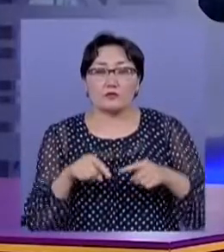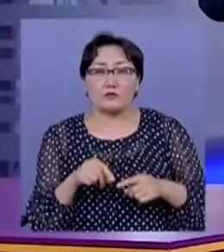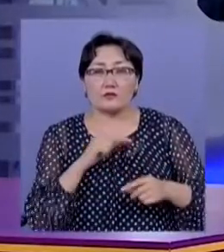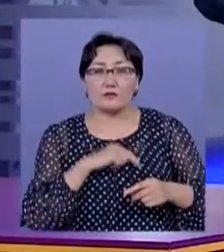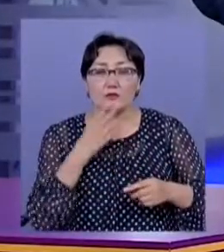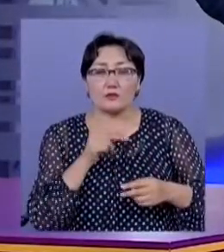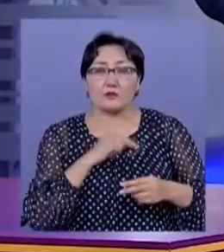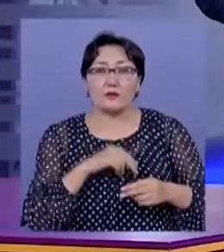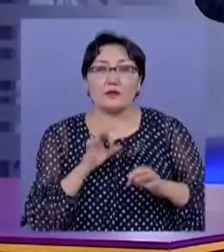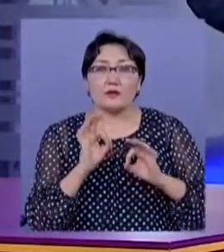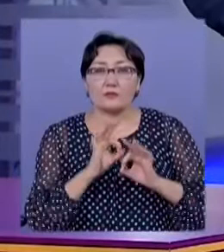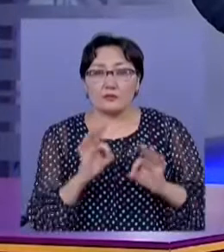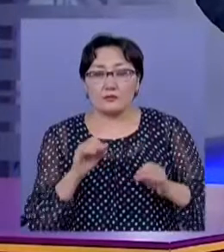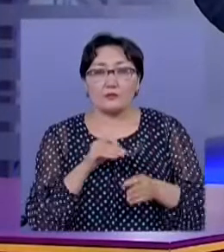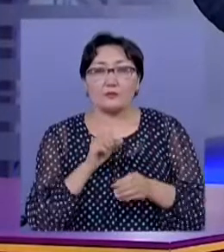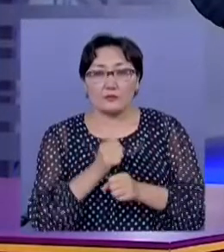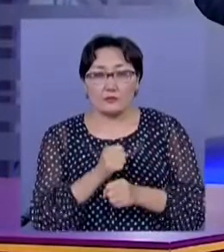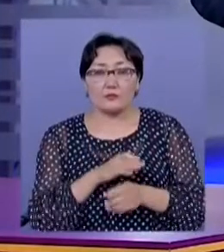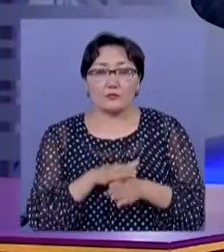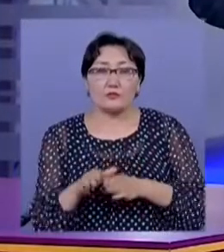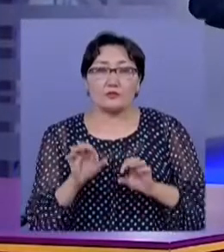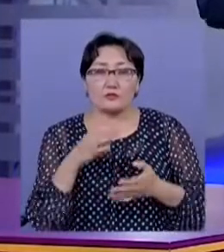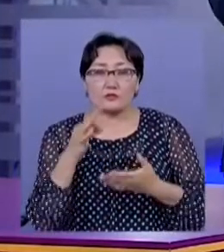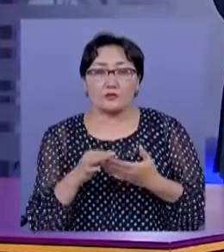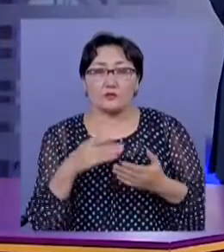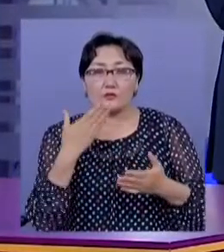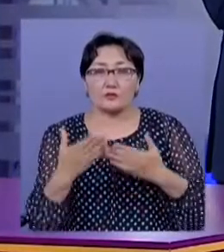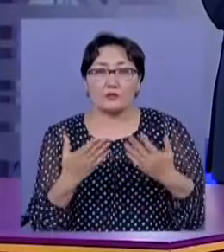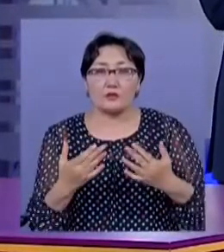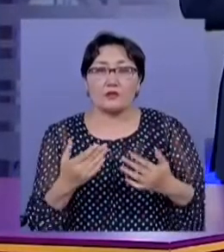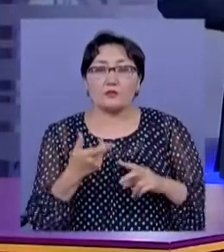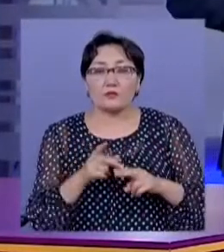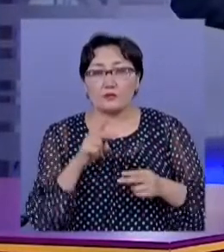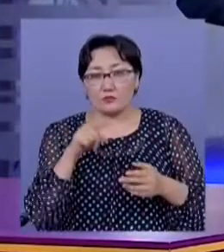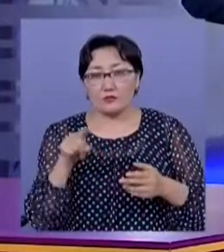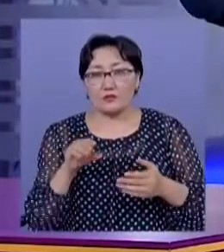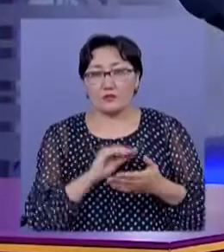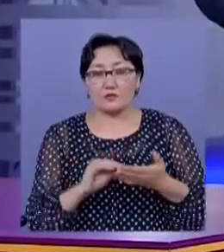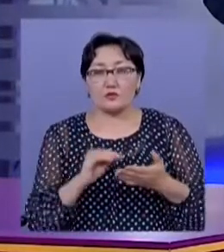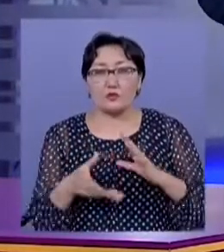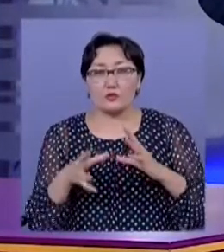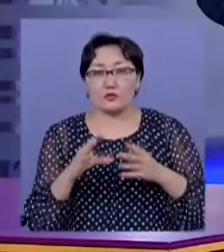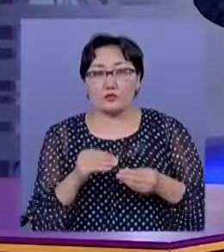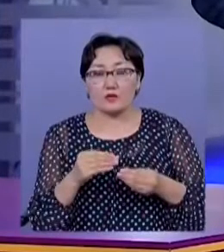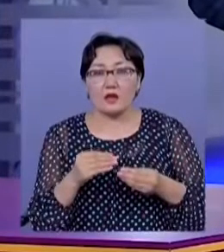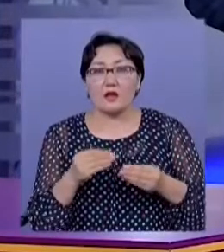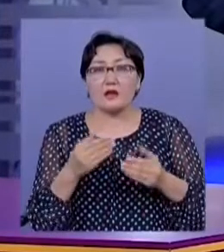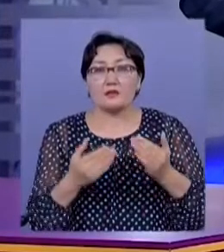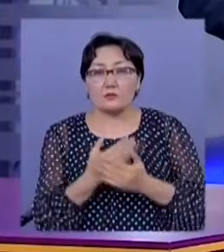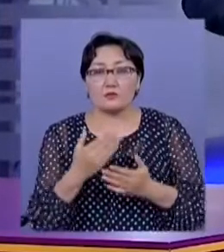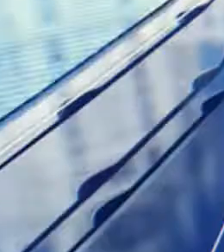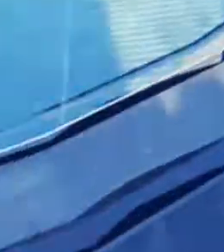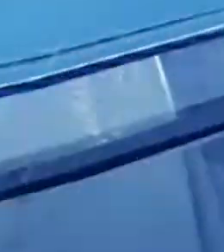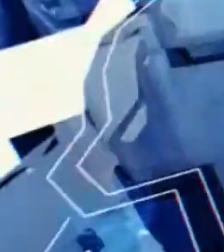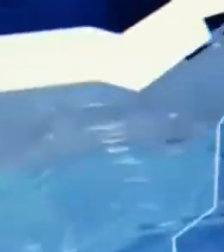мінсіз атқаралама деген сауал жолдамақпын. Жауаптарыңызды арнамыздың WhatsApp нөміріне жолдаңыздар, қорытынсын эфир соңында айтамын.